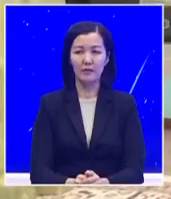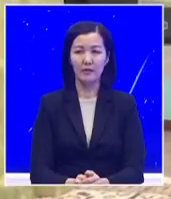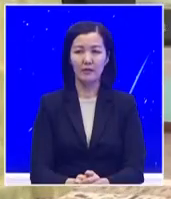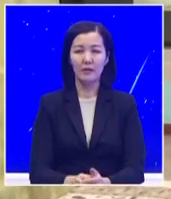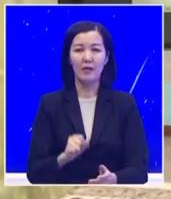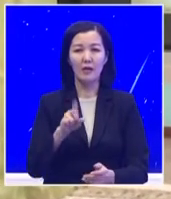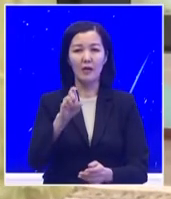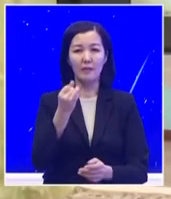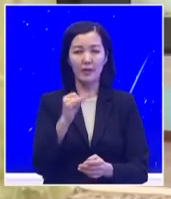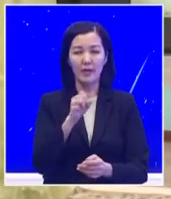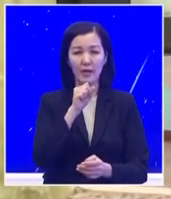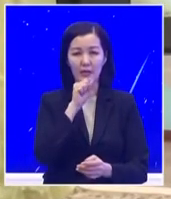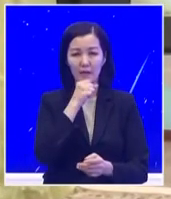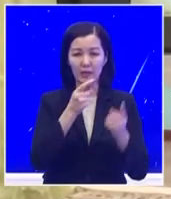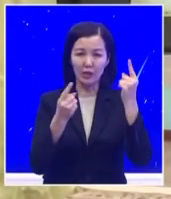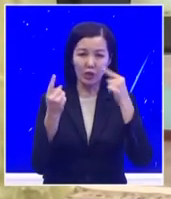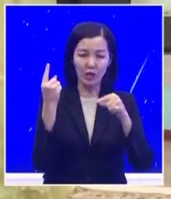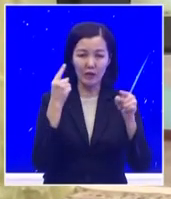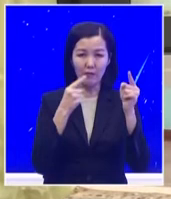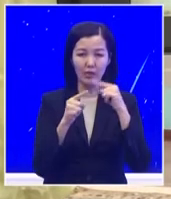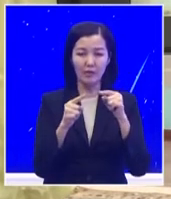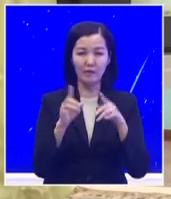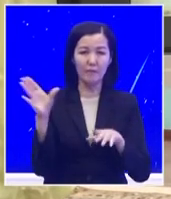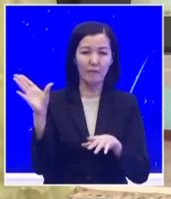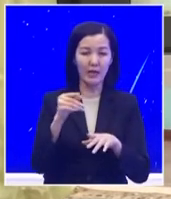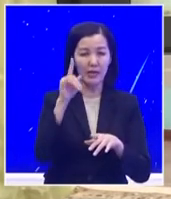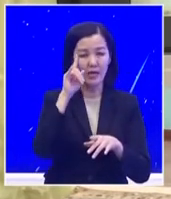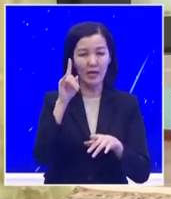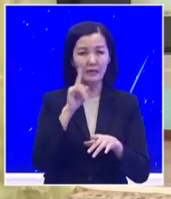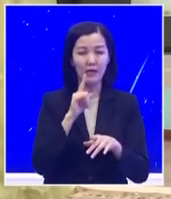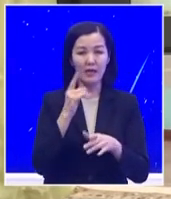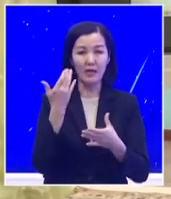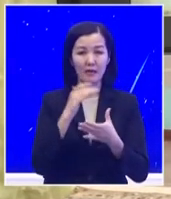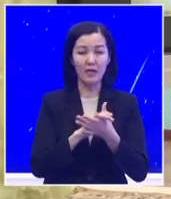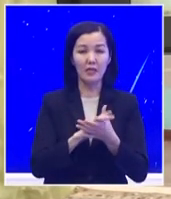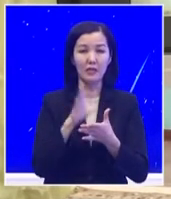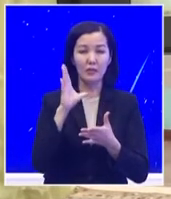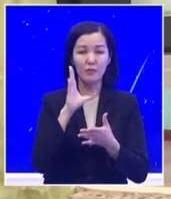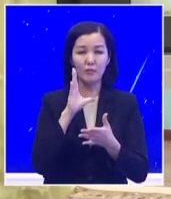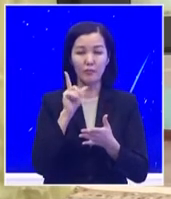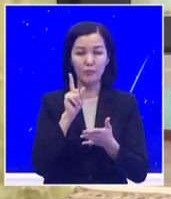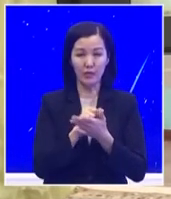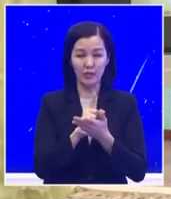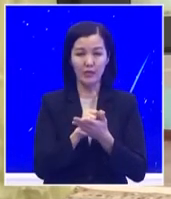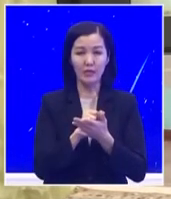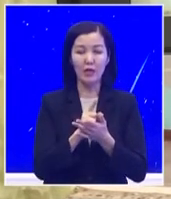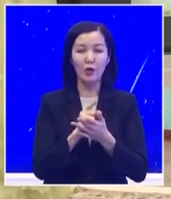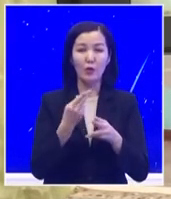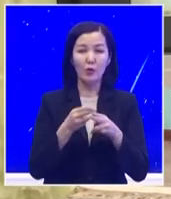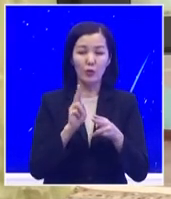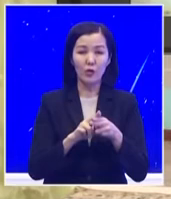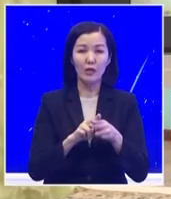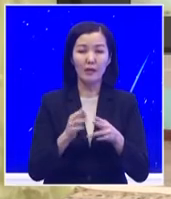Абай атамыздың шығармашылығымен кез келген қазақ баласы таныс болуы тиіс деп ойлаймын. Себебі біз